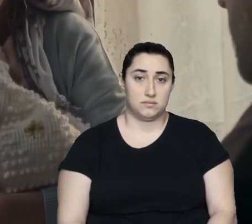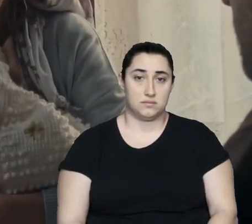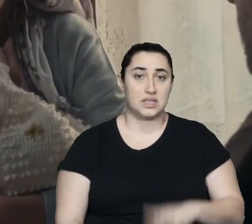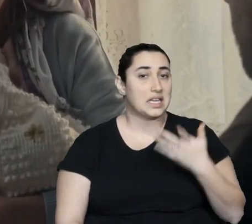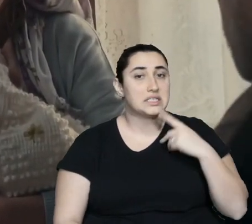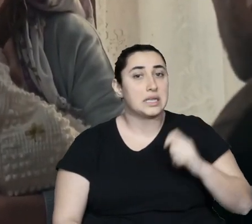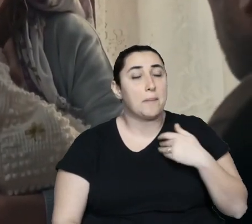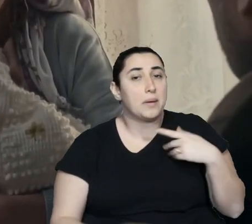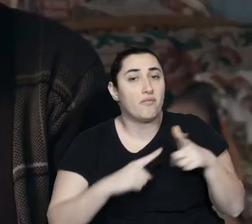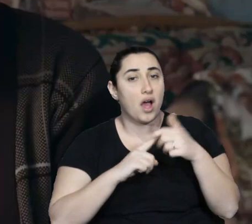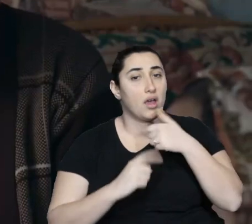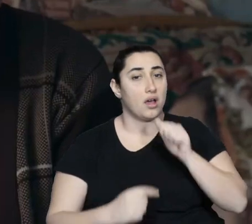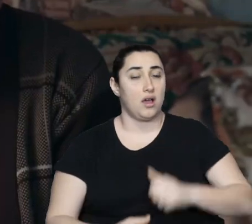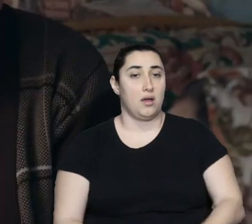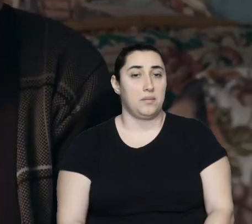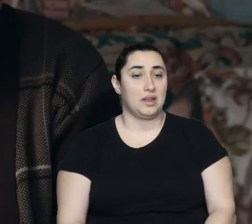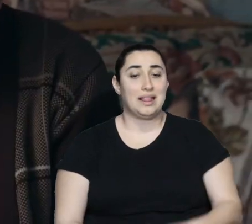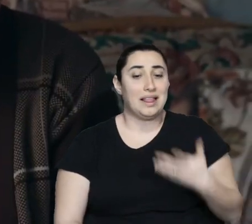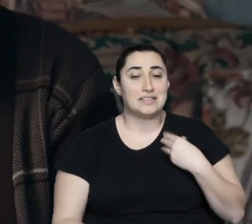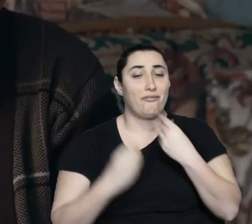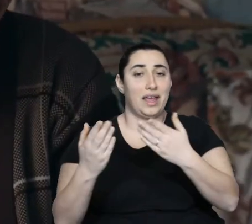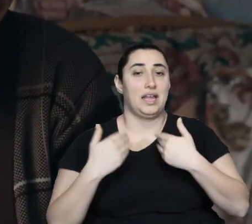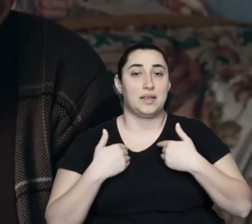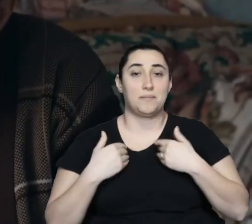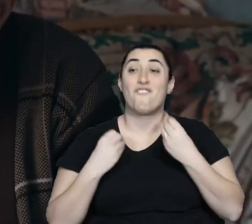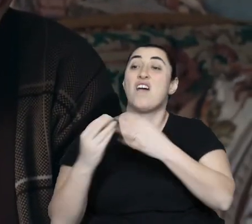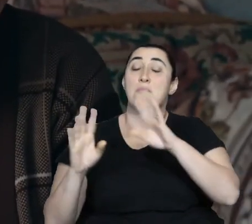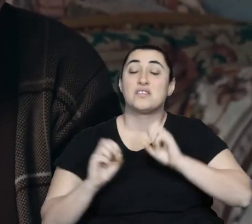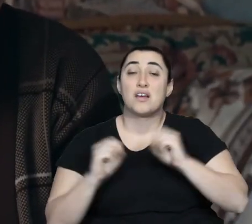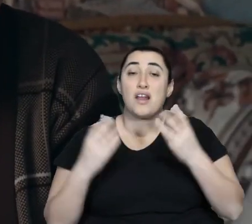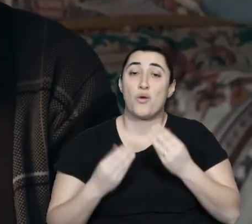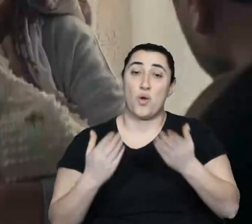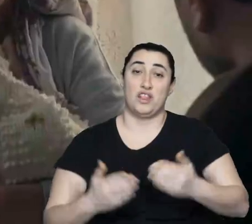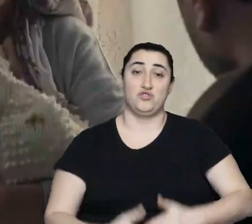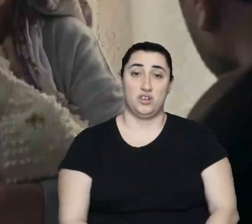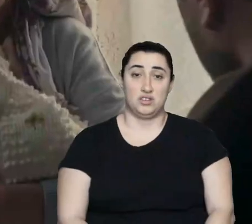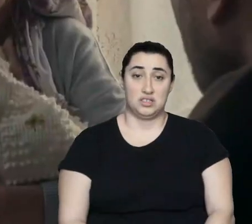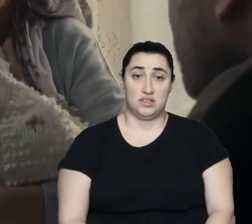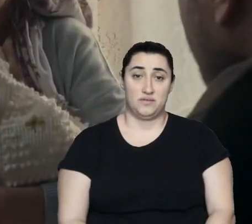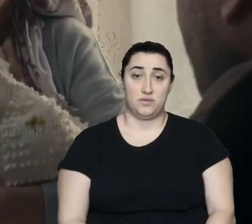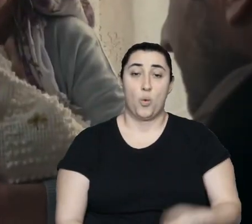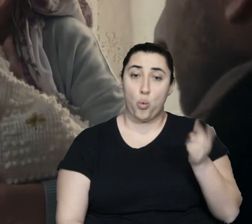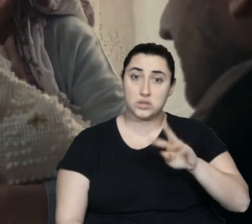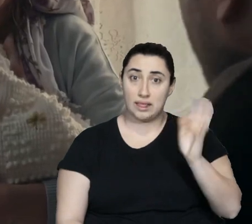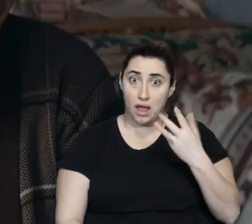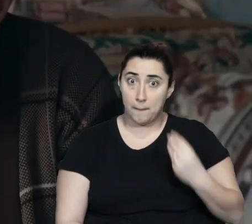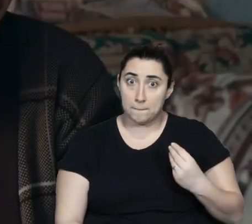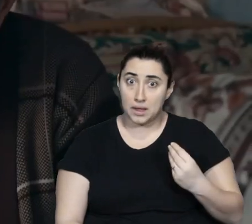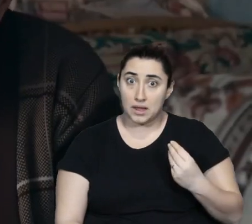Nasıl yapayım Faik abi? Nasıl kıyayım? Asıl vermezsen kıyacaksın bebeni. Ölse daha mı